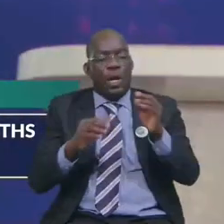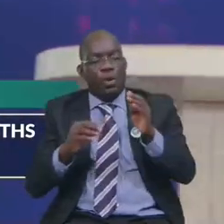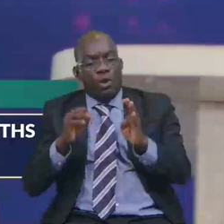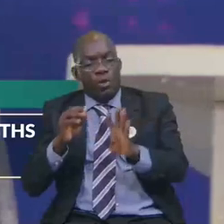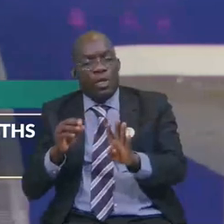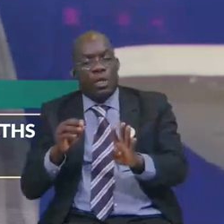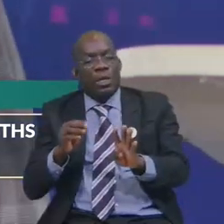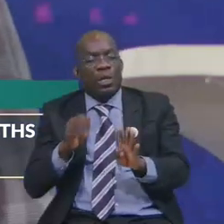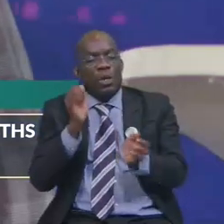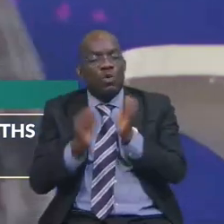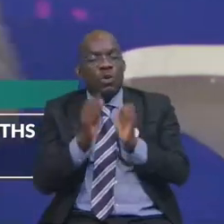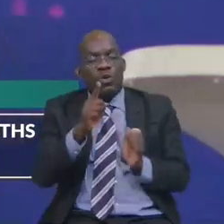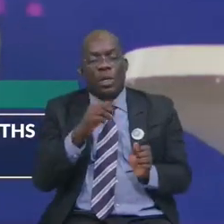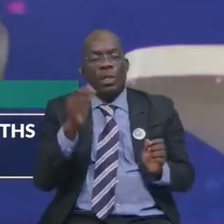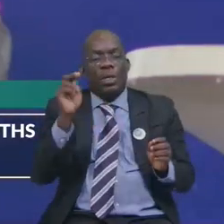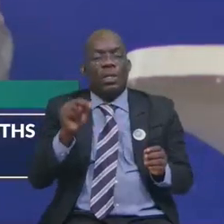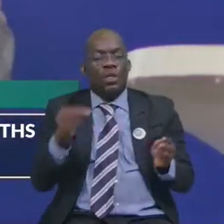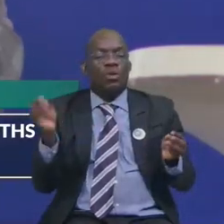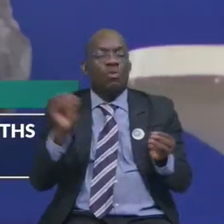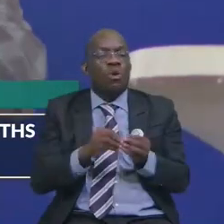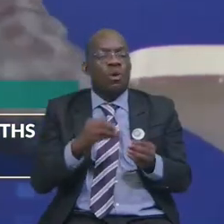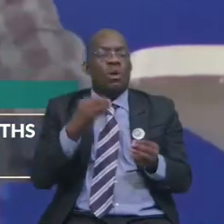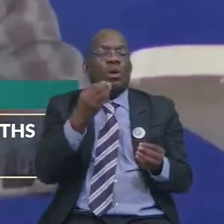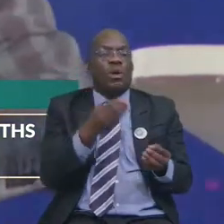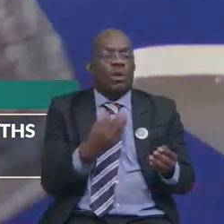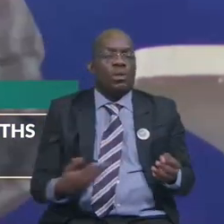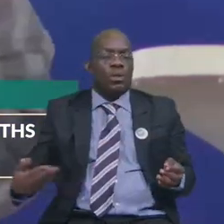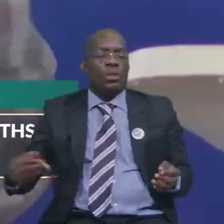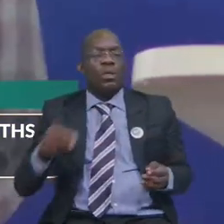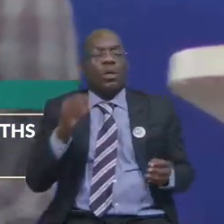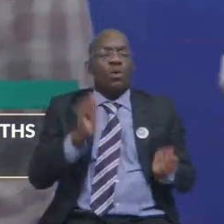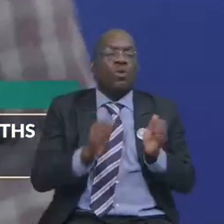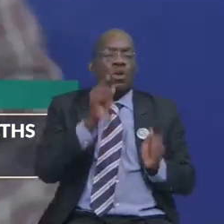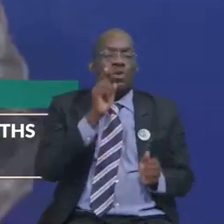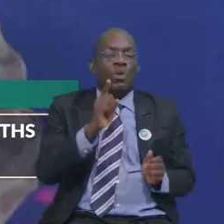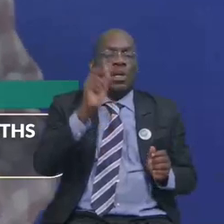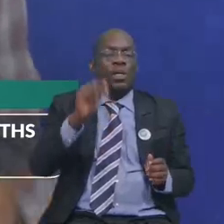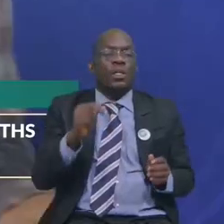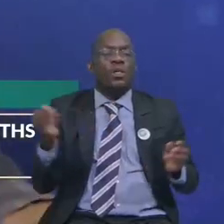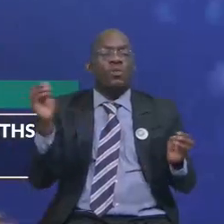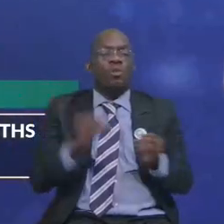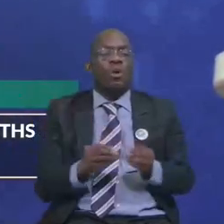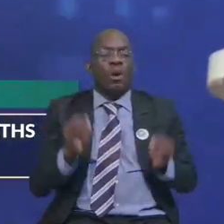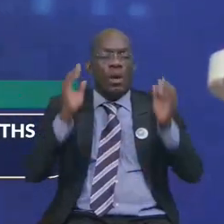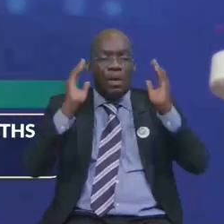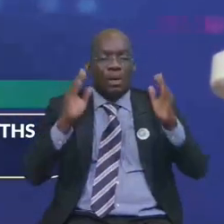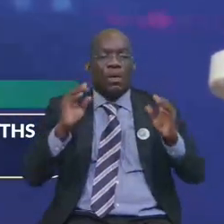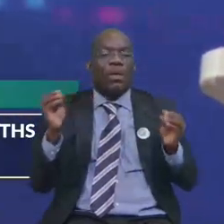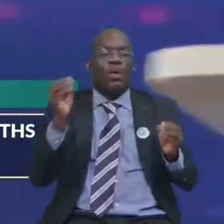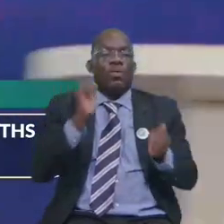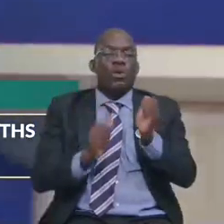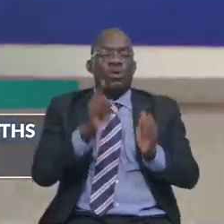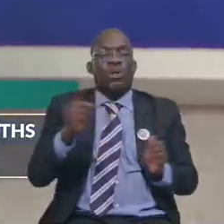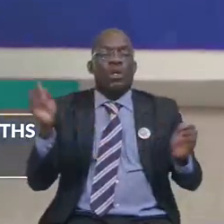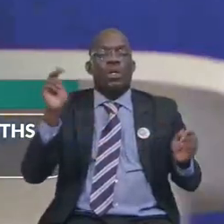besoin plus de ressources lequel a besoin de plus d'attention et lequel a besoin de plus de concentration et